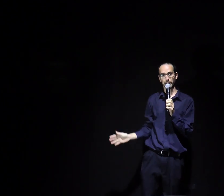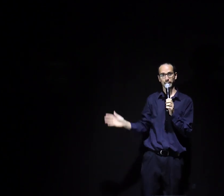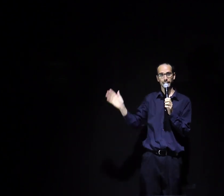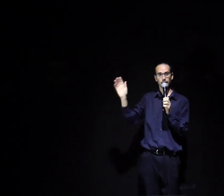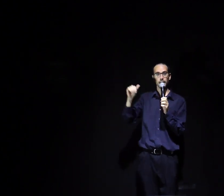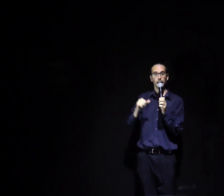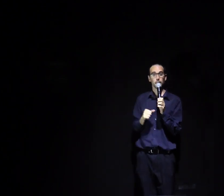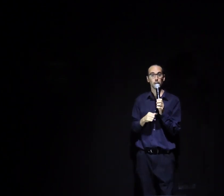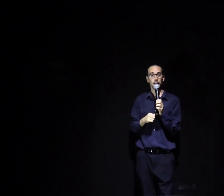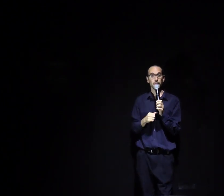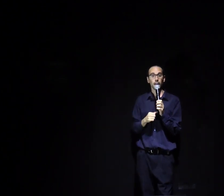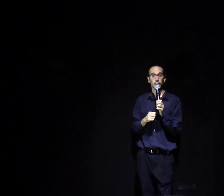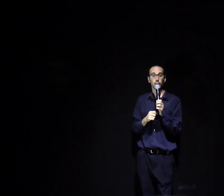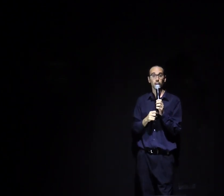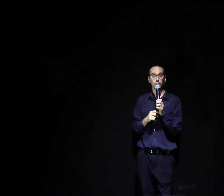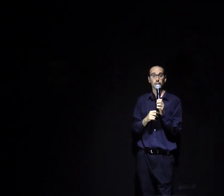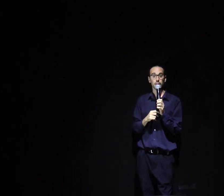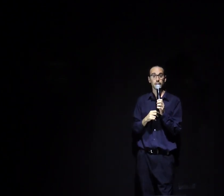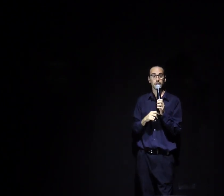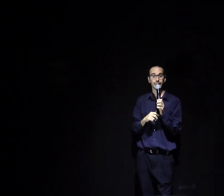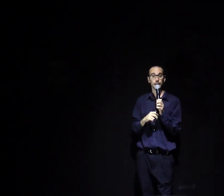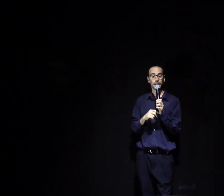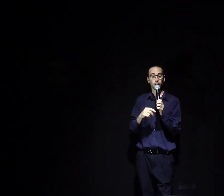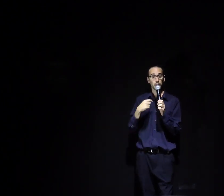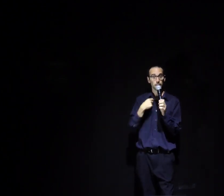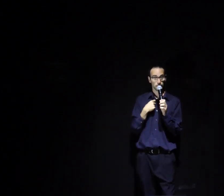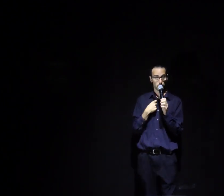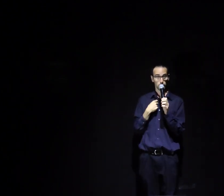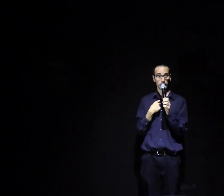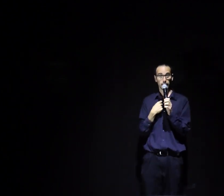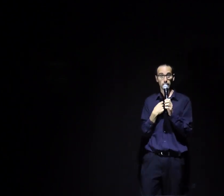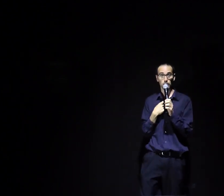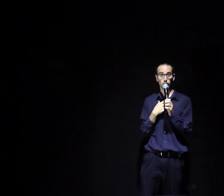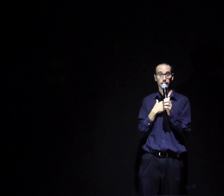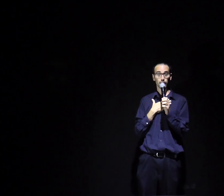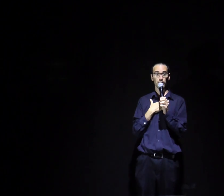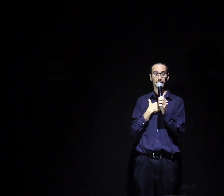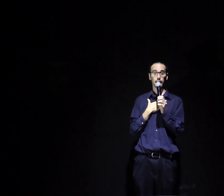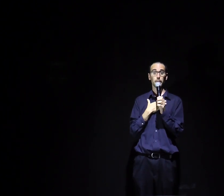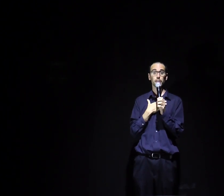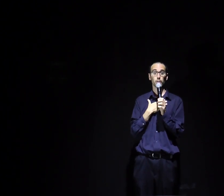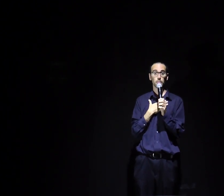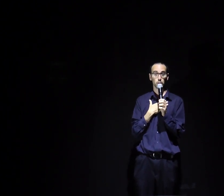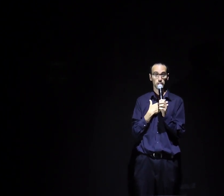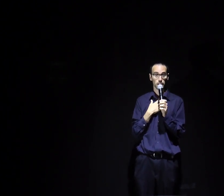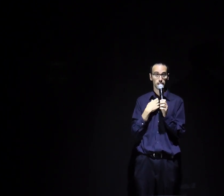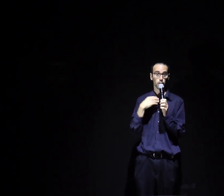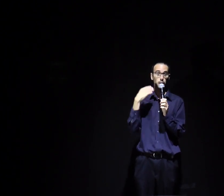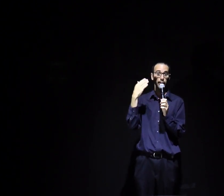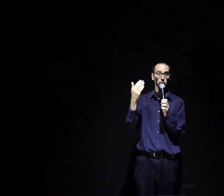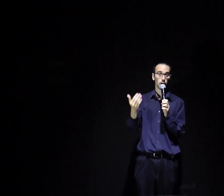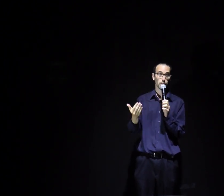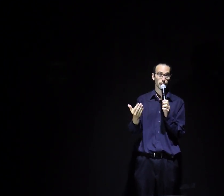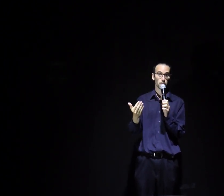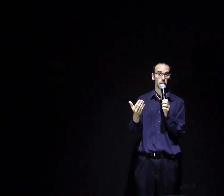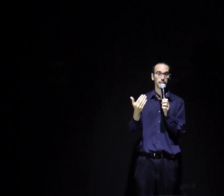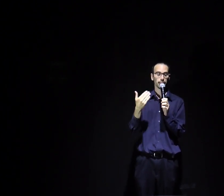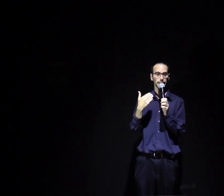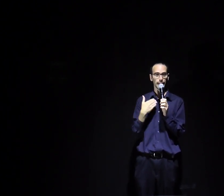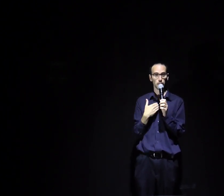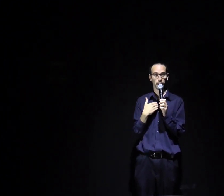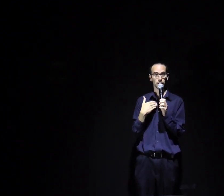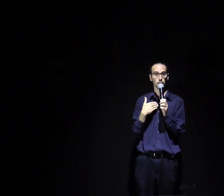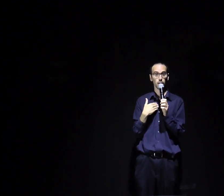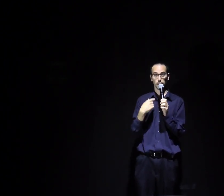Vale, perfecte. Molt bé. Doncs, i també recordem que jo estic aquí, sóc el director i estic aquí per ajudar-vos. Si no us en recordeu de quins